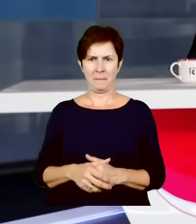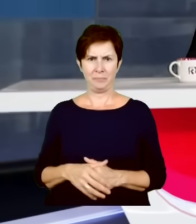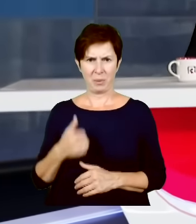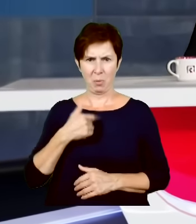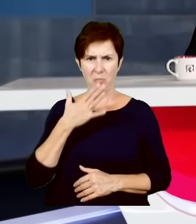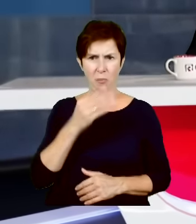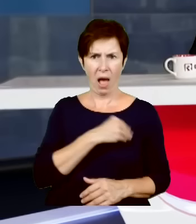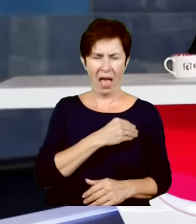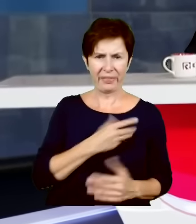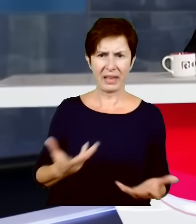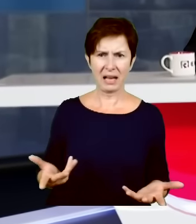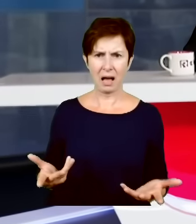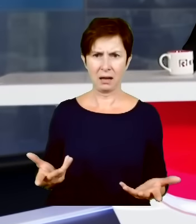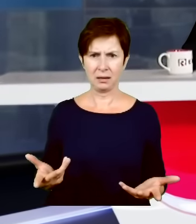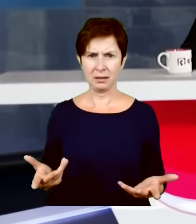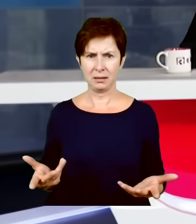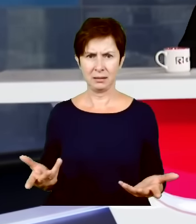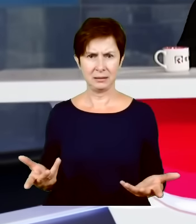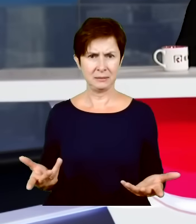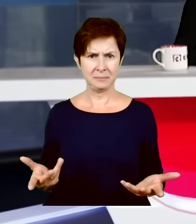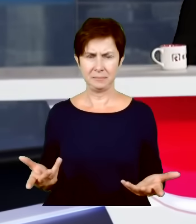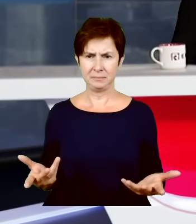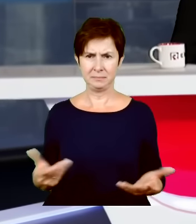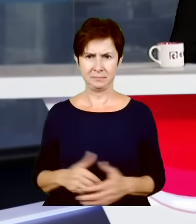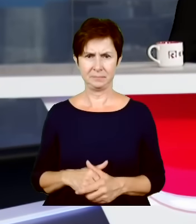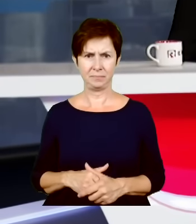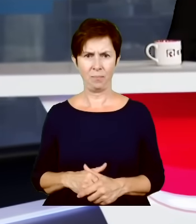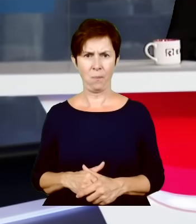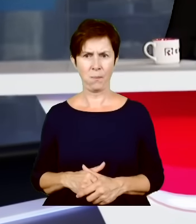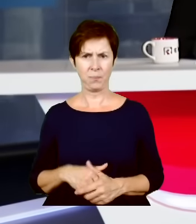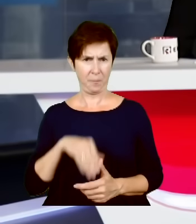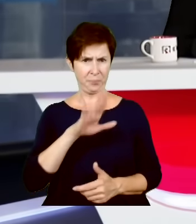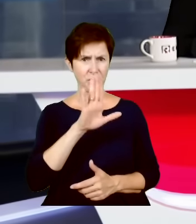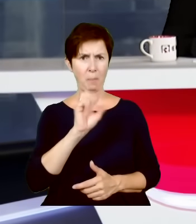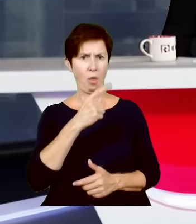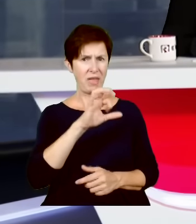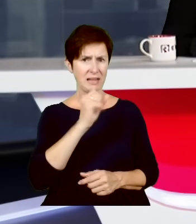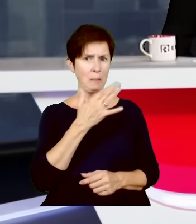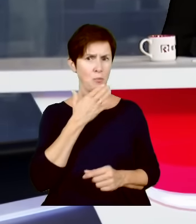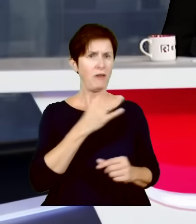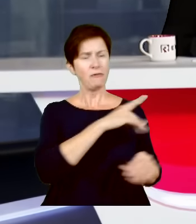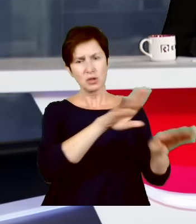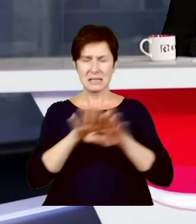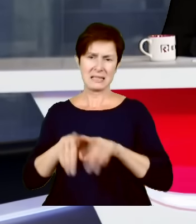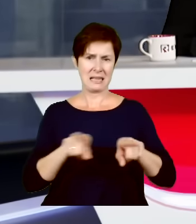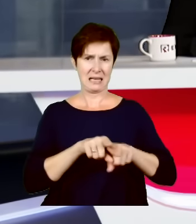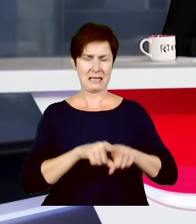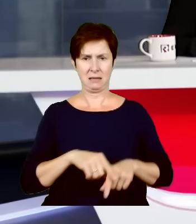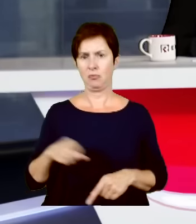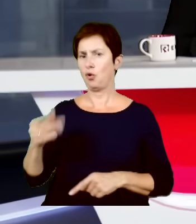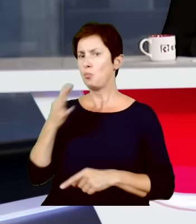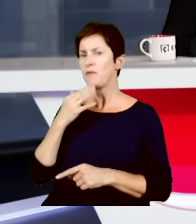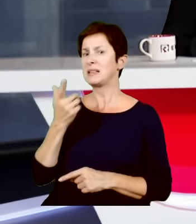bodar mówi urzędniku bez względu na zajmowane stanowisko obowiąz minister narzekał że ma za małą pensję no to